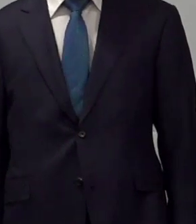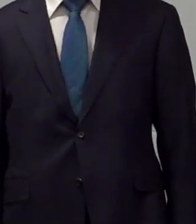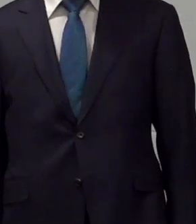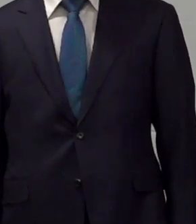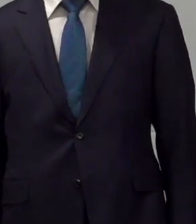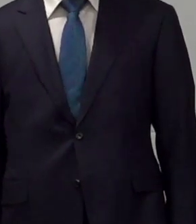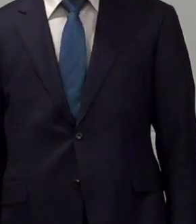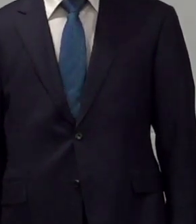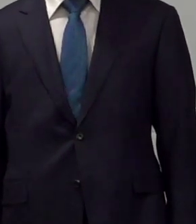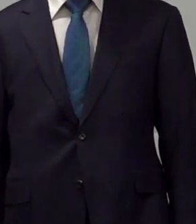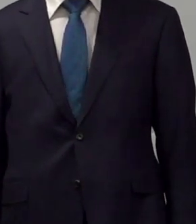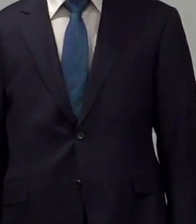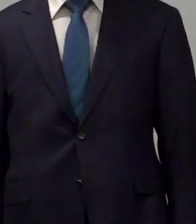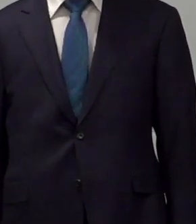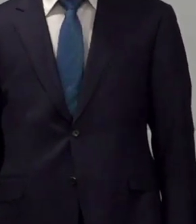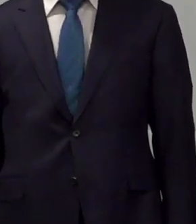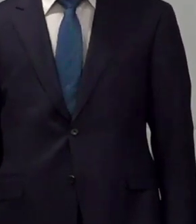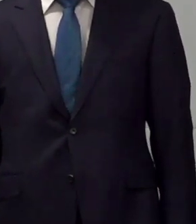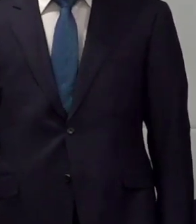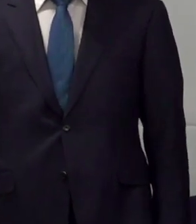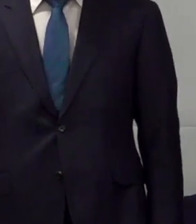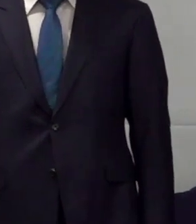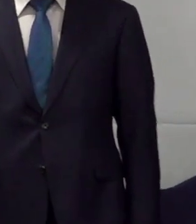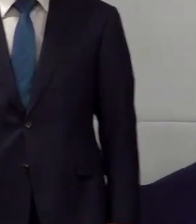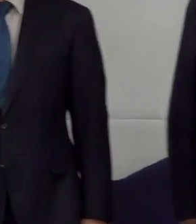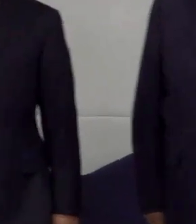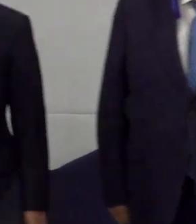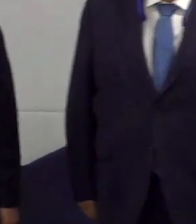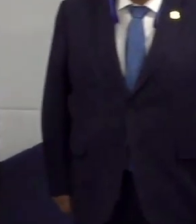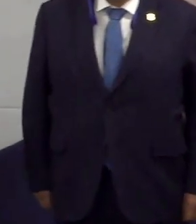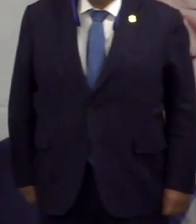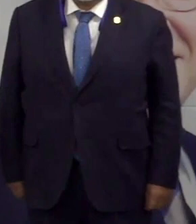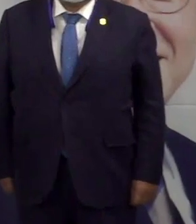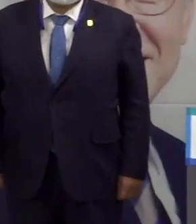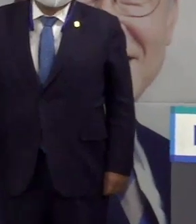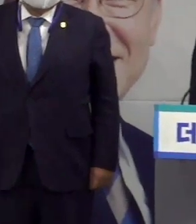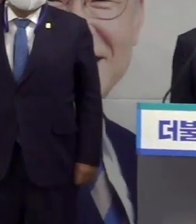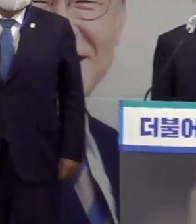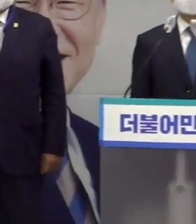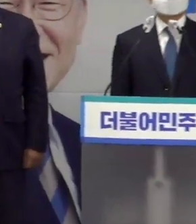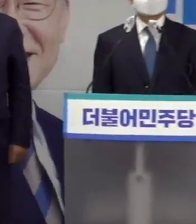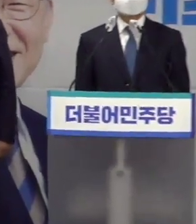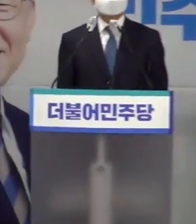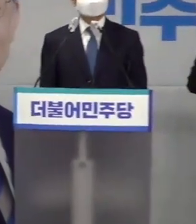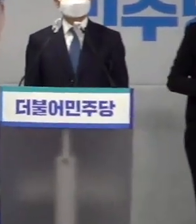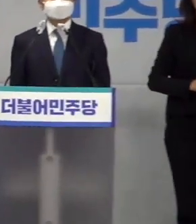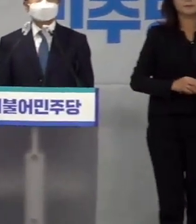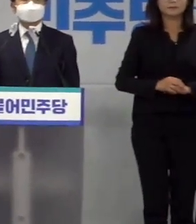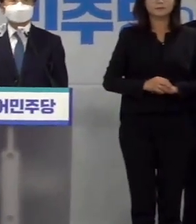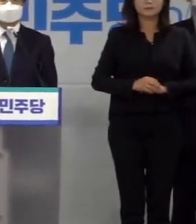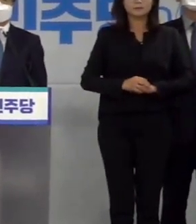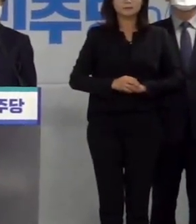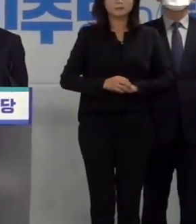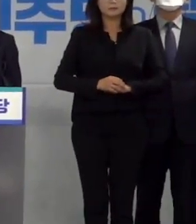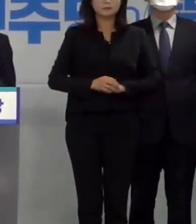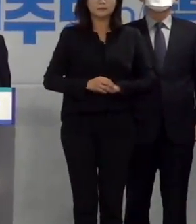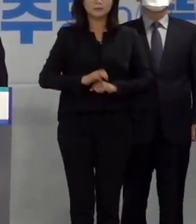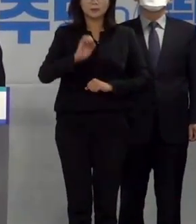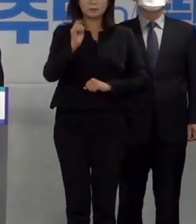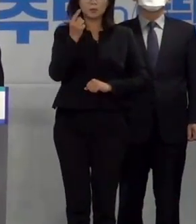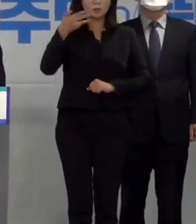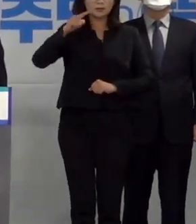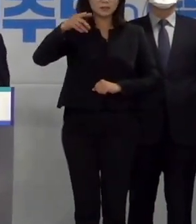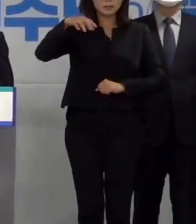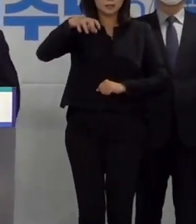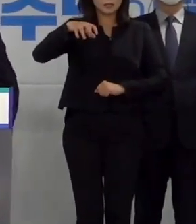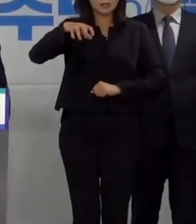제2작전사령관 출신인 예비역 대장 황인건 네, 대장입니다. 네, 반갑습니다. 예, 구청 그 지구당